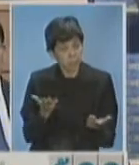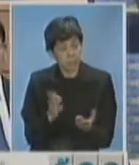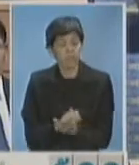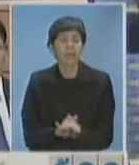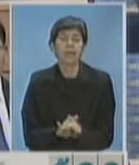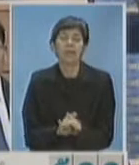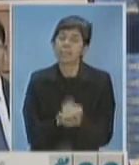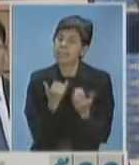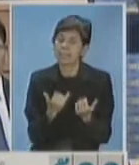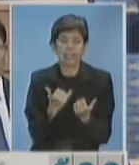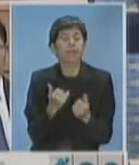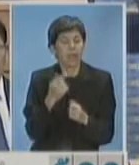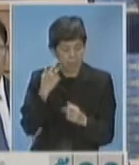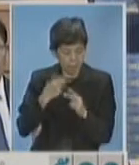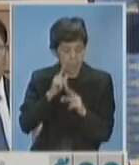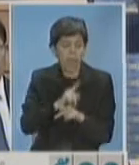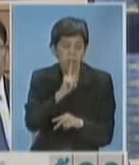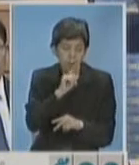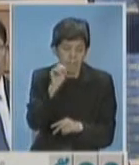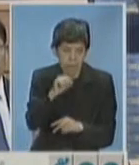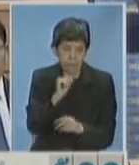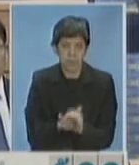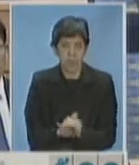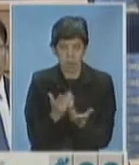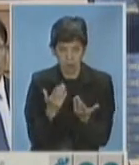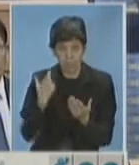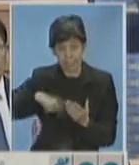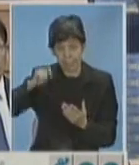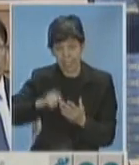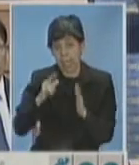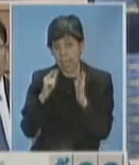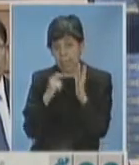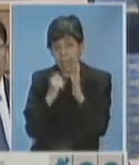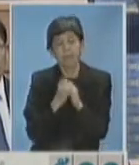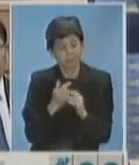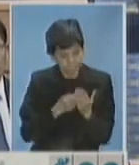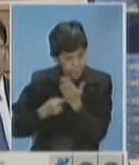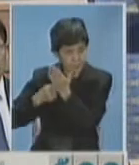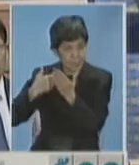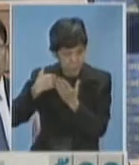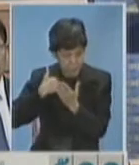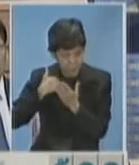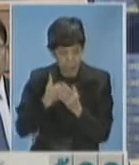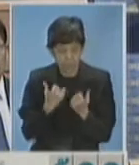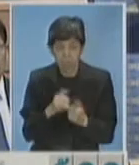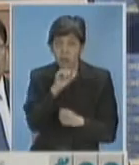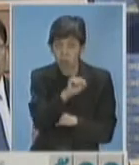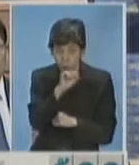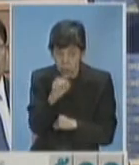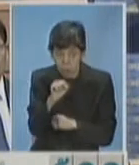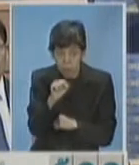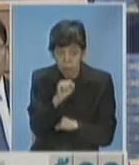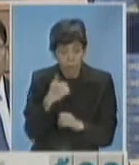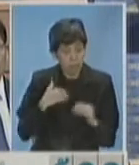นั้นคดีนี้อย่างที่ท่านประธานว่าถึงศาลอาญาอย่างแน่นอนเพราะขนาดส.ส.ยัง